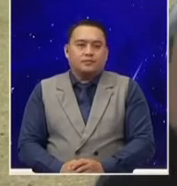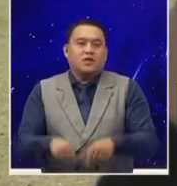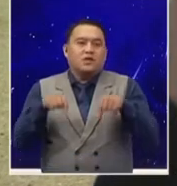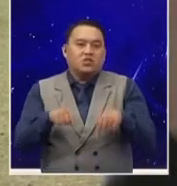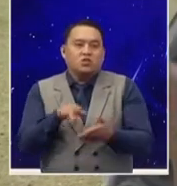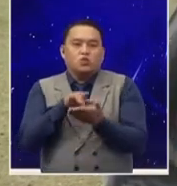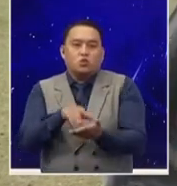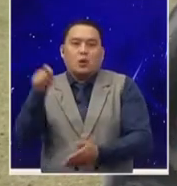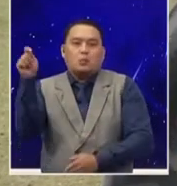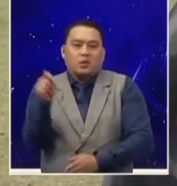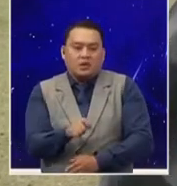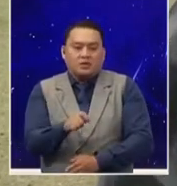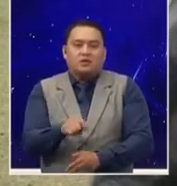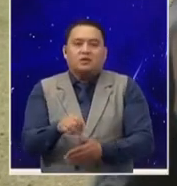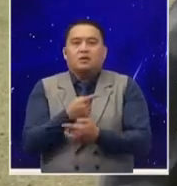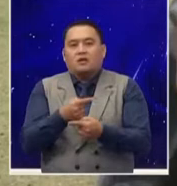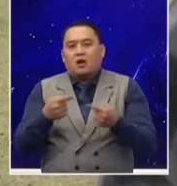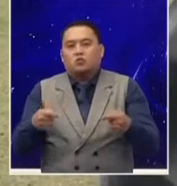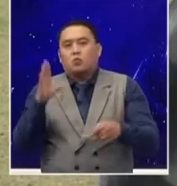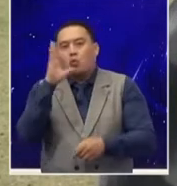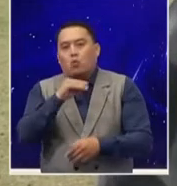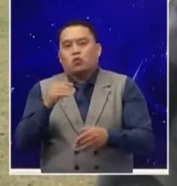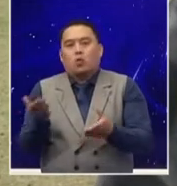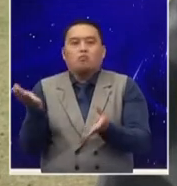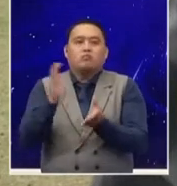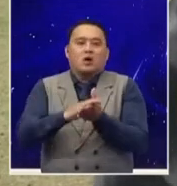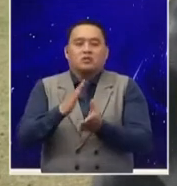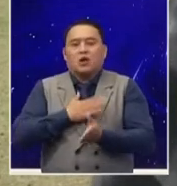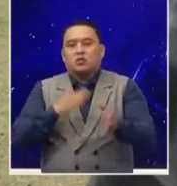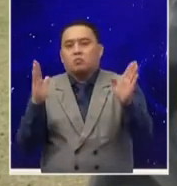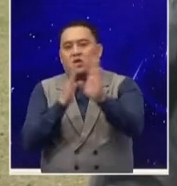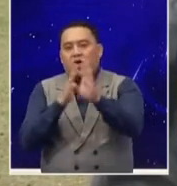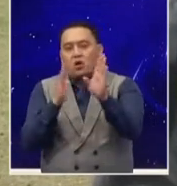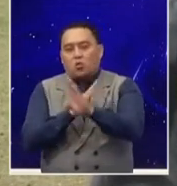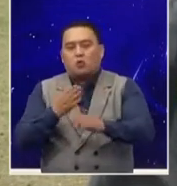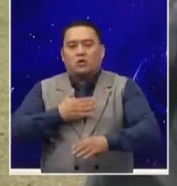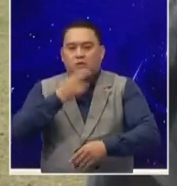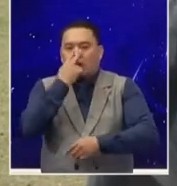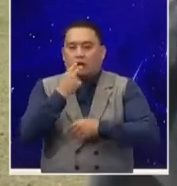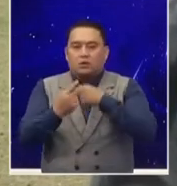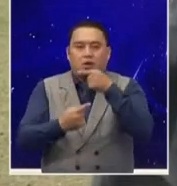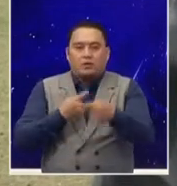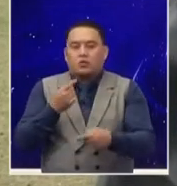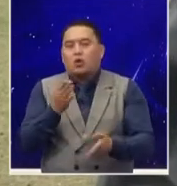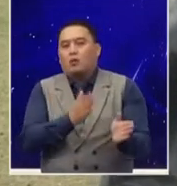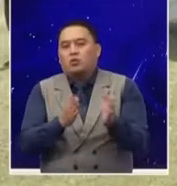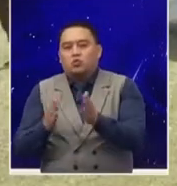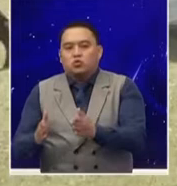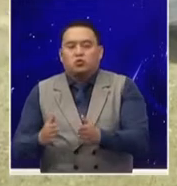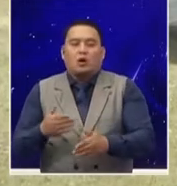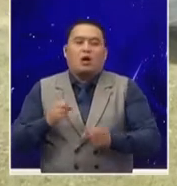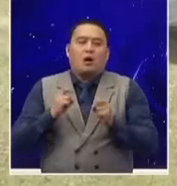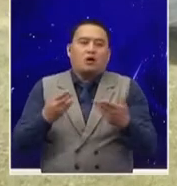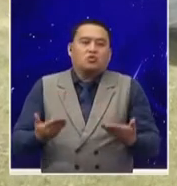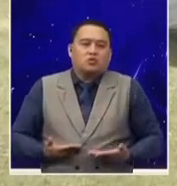Здесь туристы, приезжающие с разных стран мира, смогут не только познакомиться с нашей природой, но и изучить наши традиции и обычаи, узнать, как жили наши